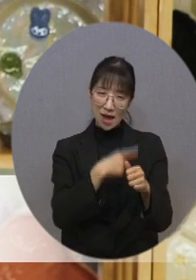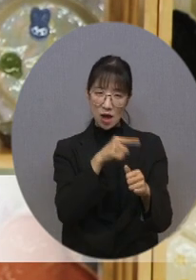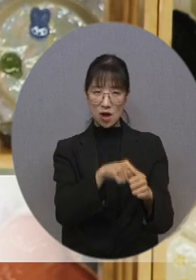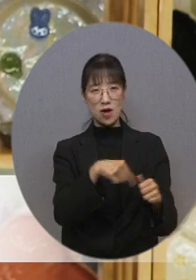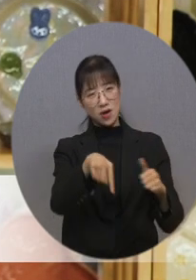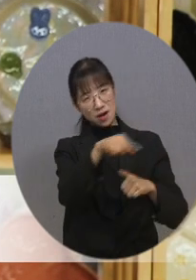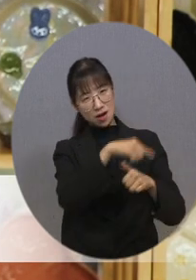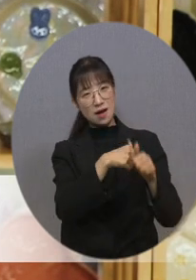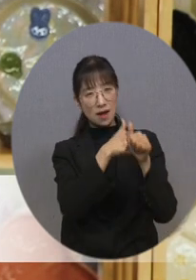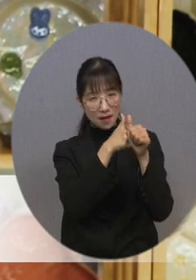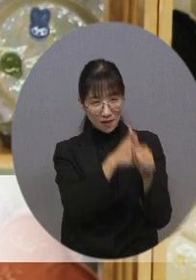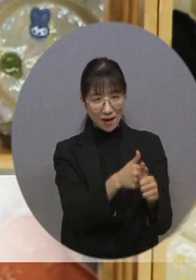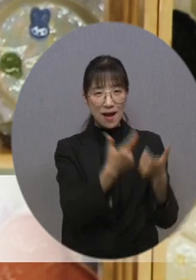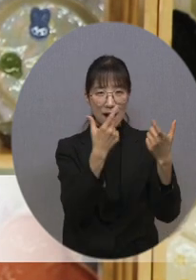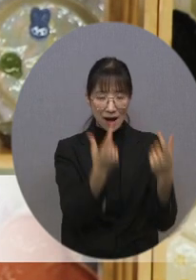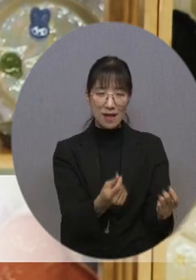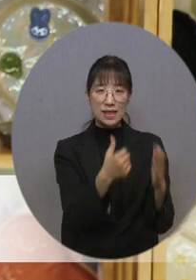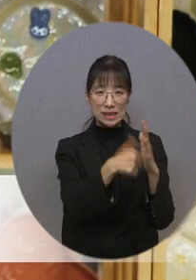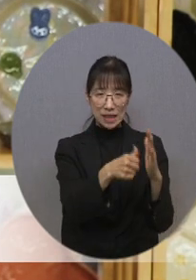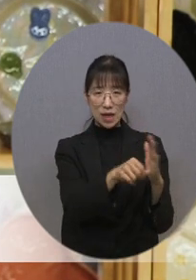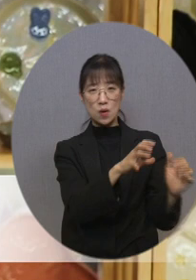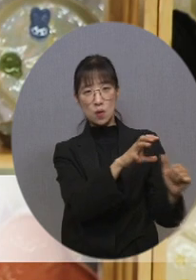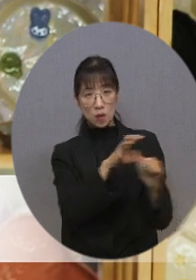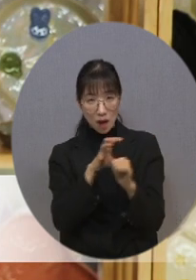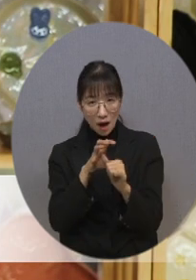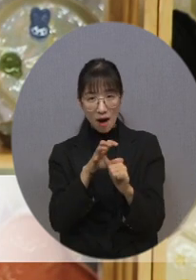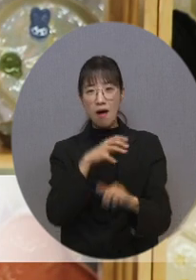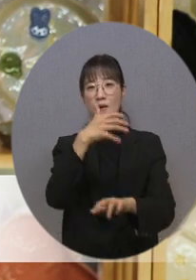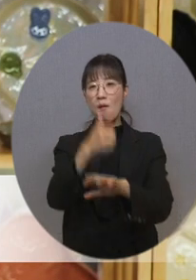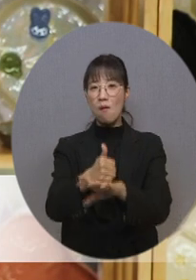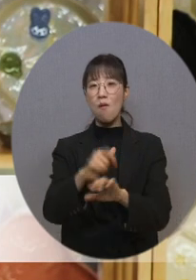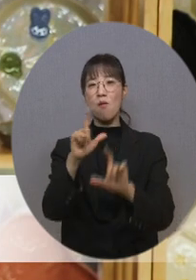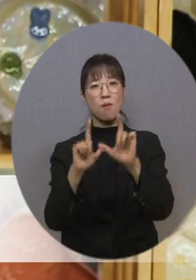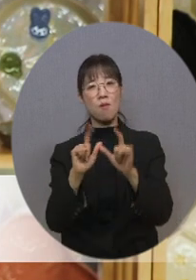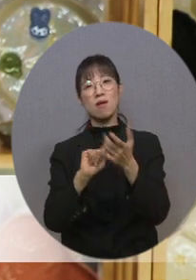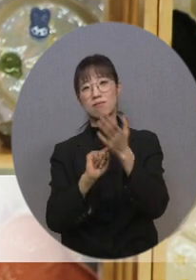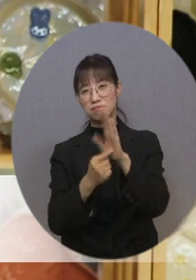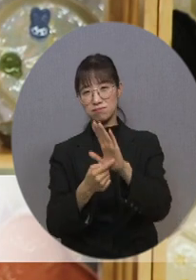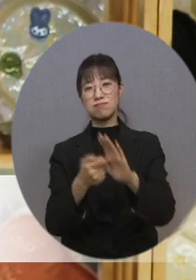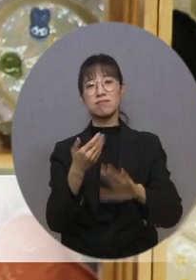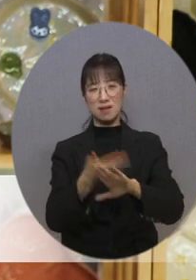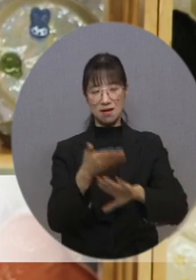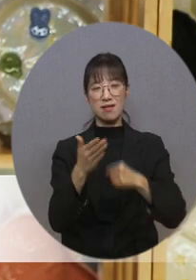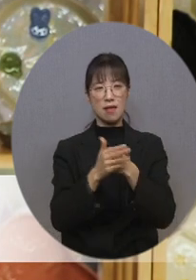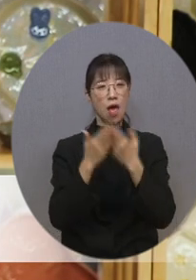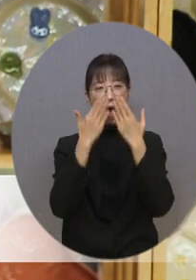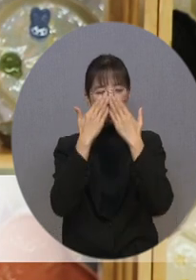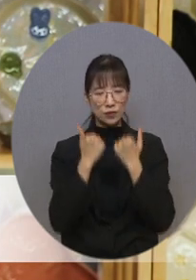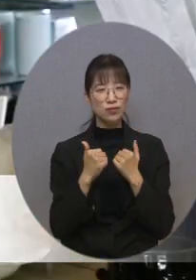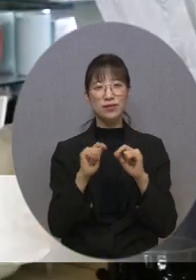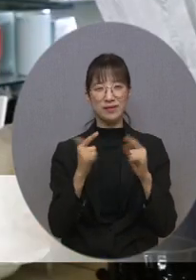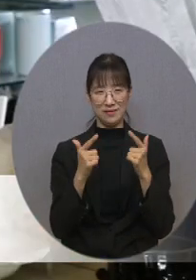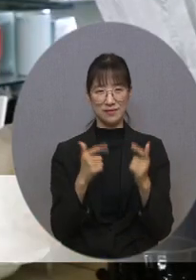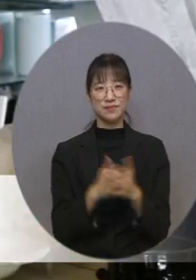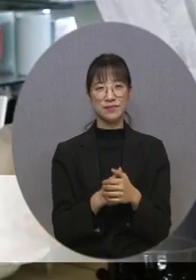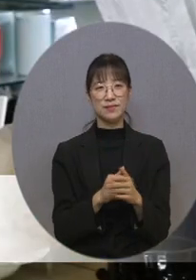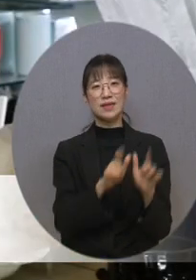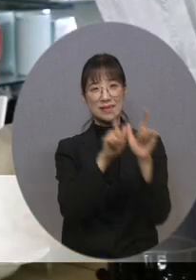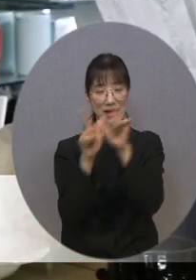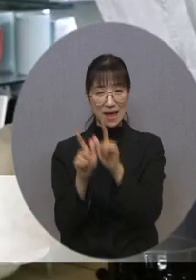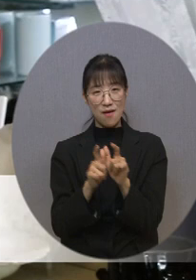조건에 따라 같은 재료를 사용해도 결과가 다를 수 있어 지루한 작업이 아닙니다.